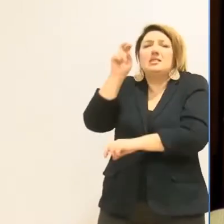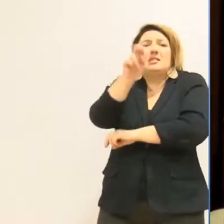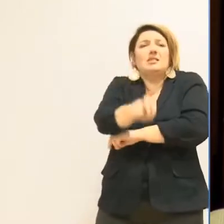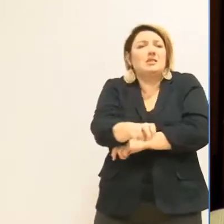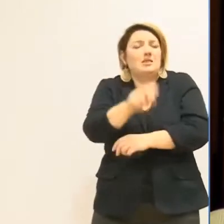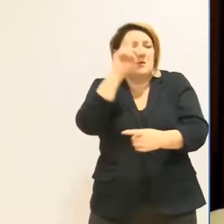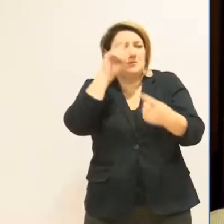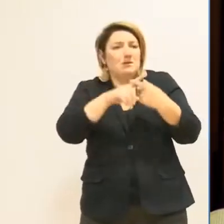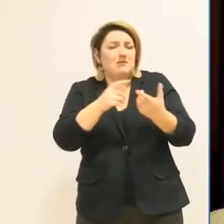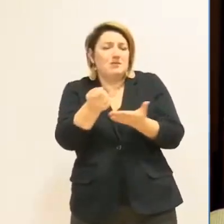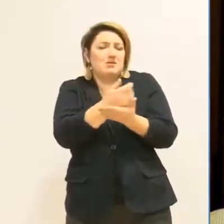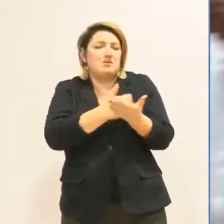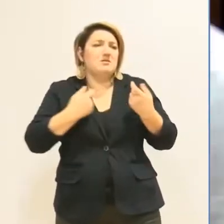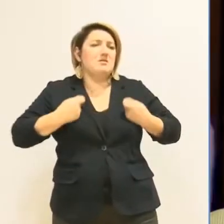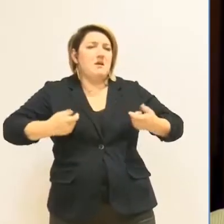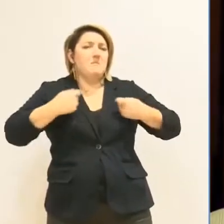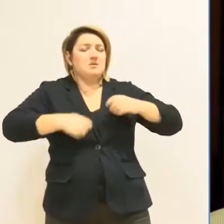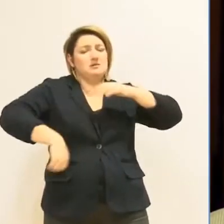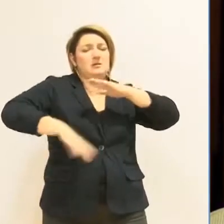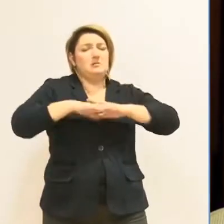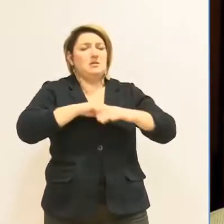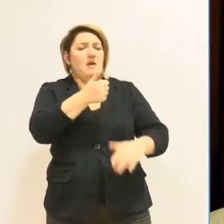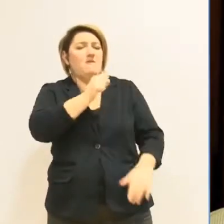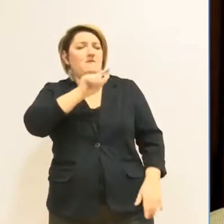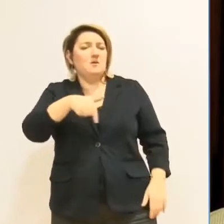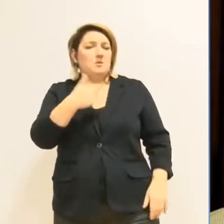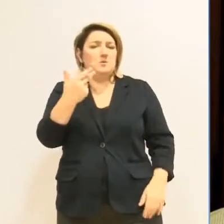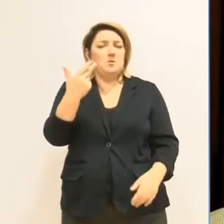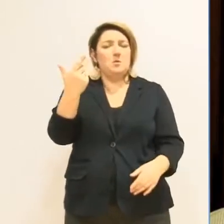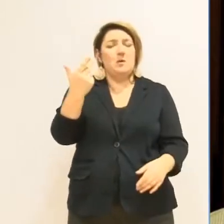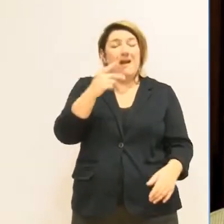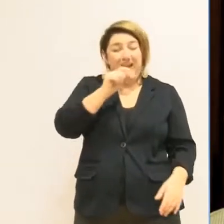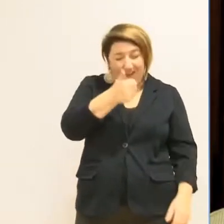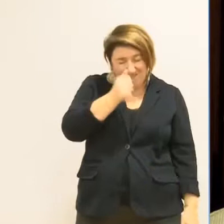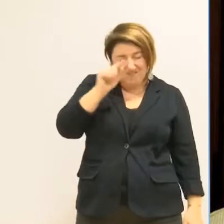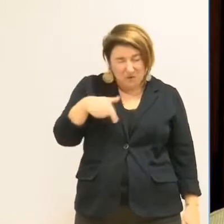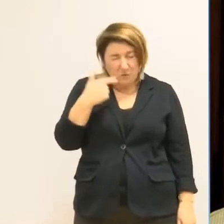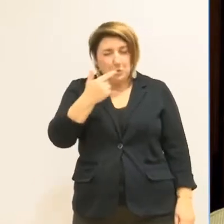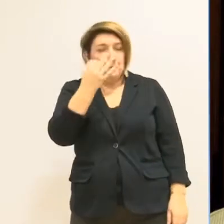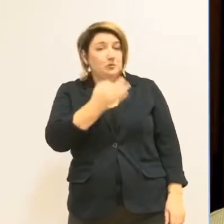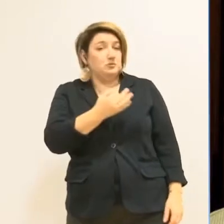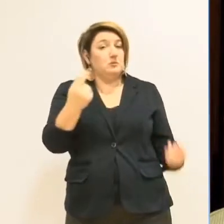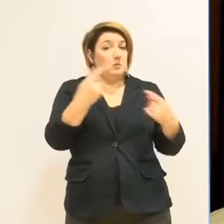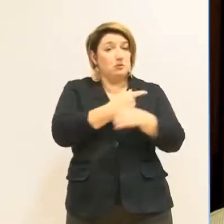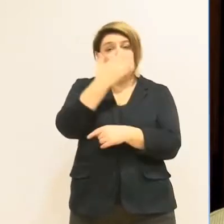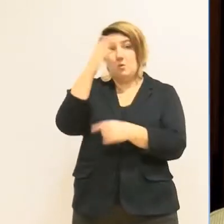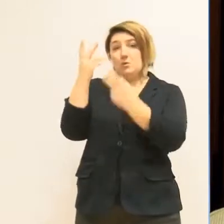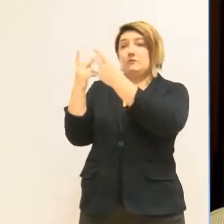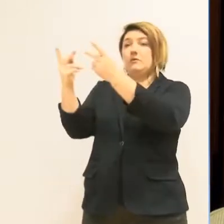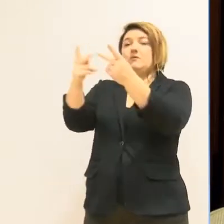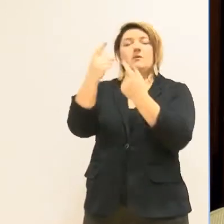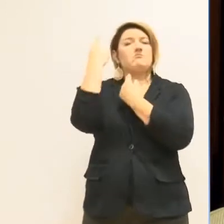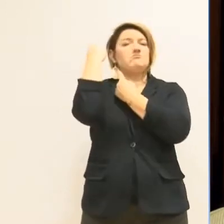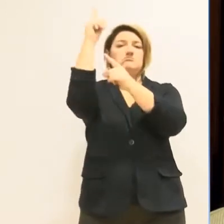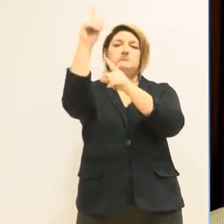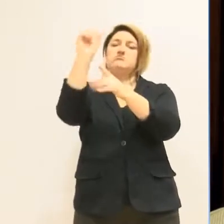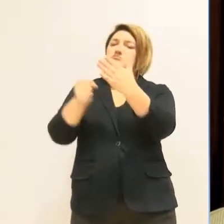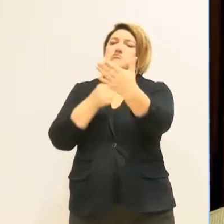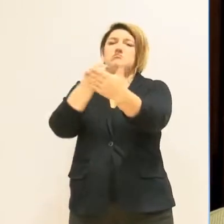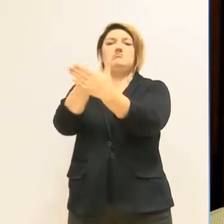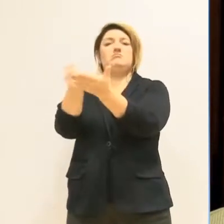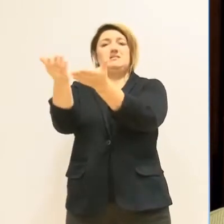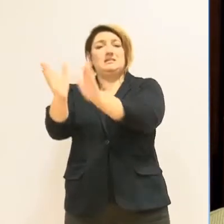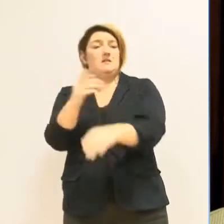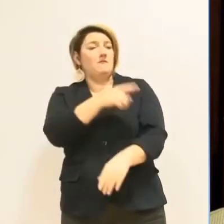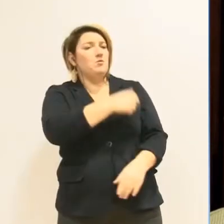limiter l'augmentation des dépenses à 1,2%, quand d'autres collectivités ont choisi de plaider leur cause, c'est que cette